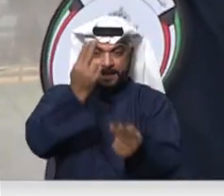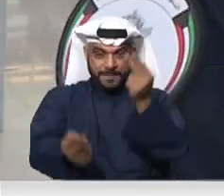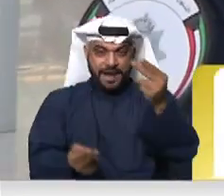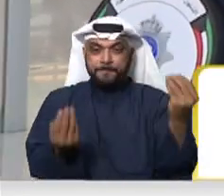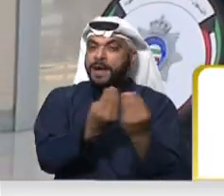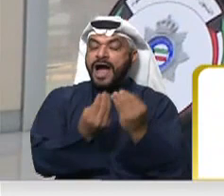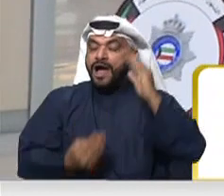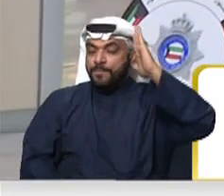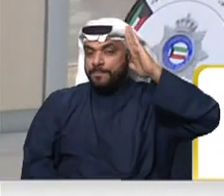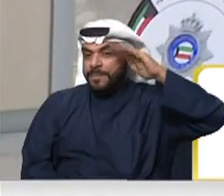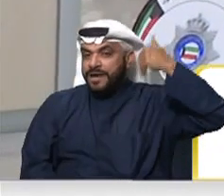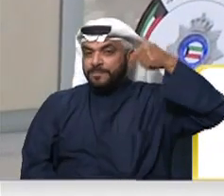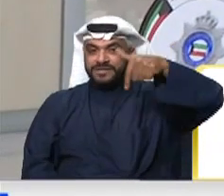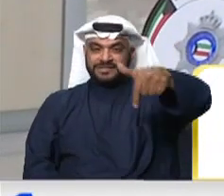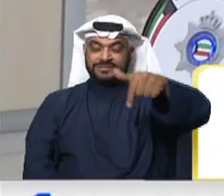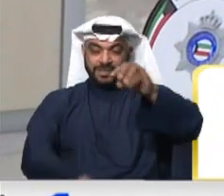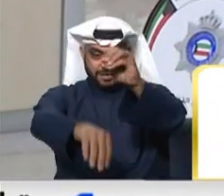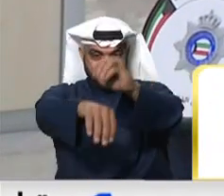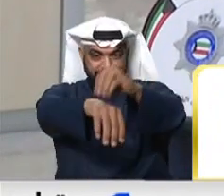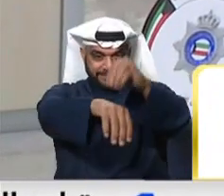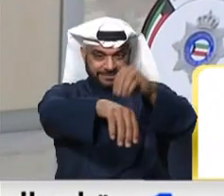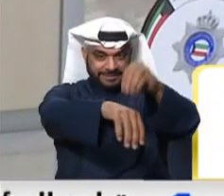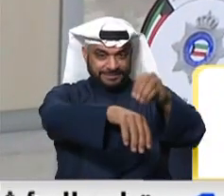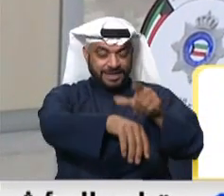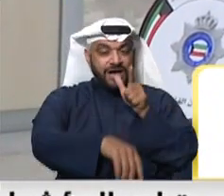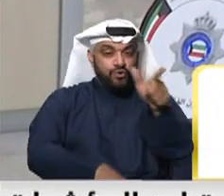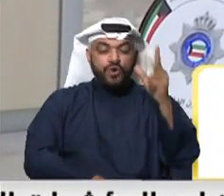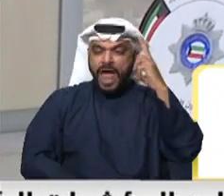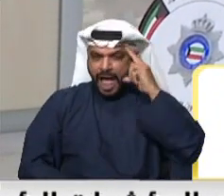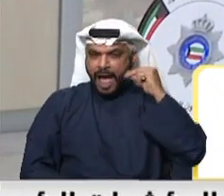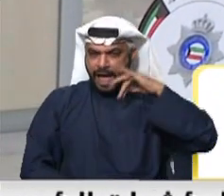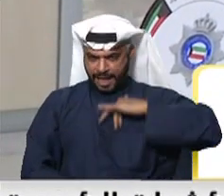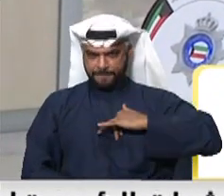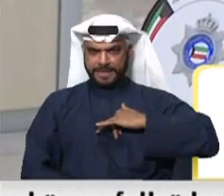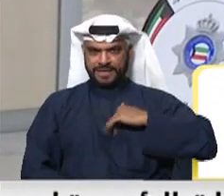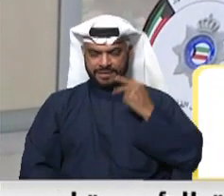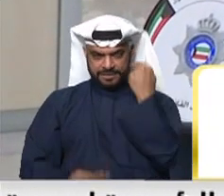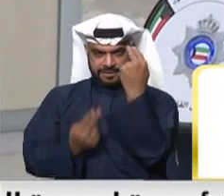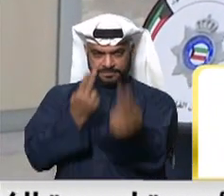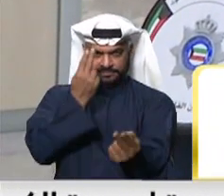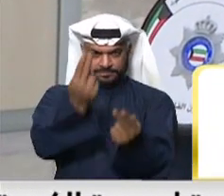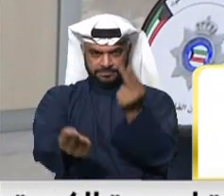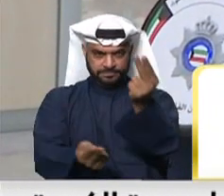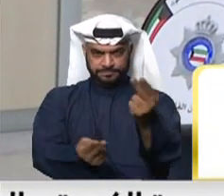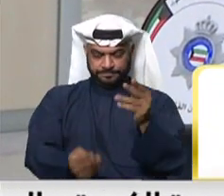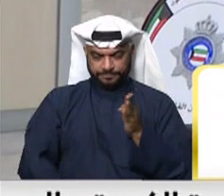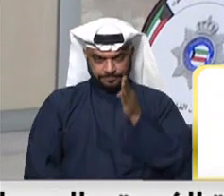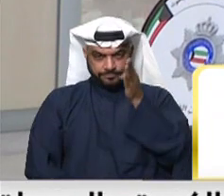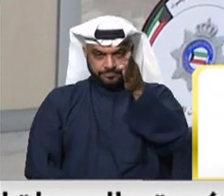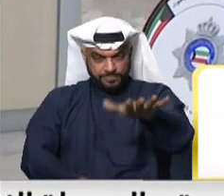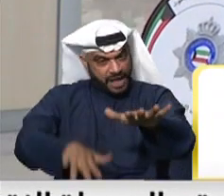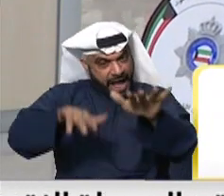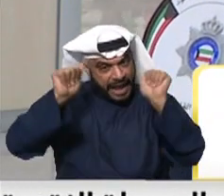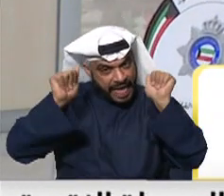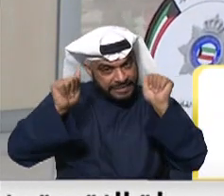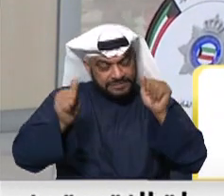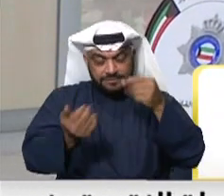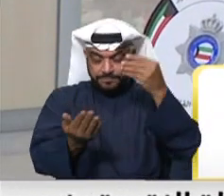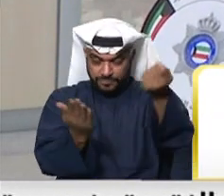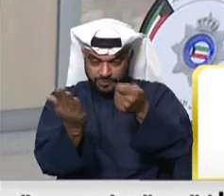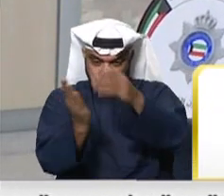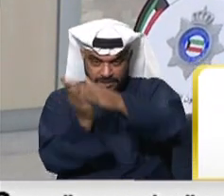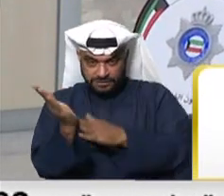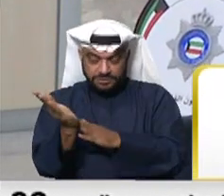على الاخوان المتقدمين لاداره شون الانتخابات بتسجيل طلب الترشح التوجه بعد الانتهاء الى المخفر المختص كل حسب